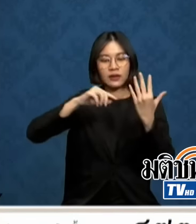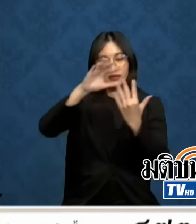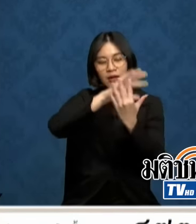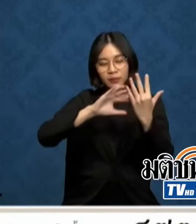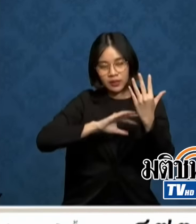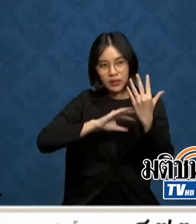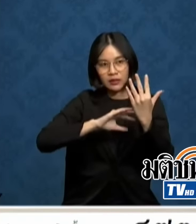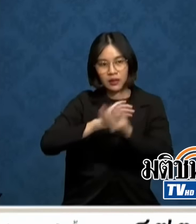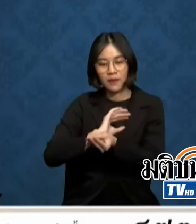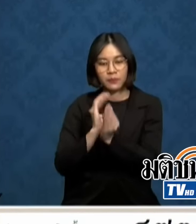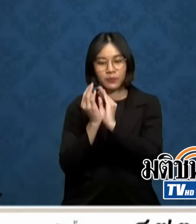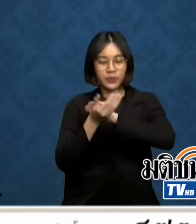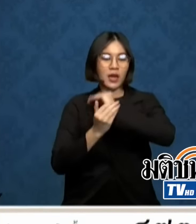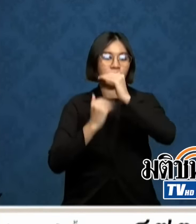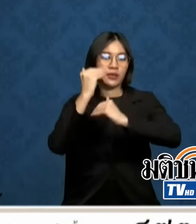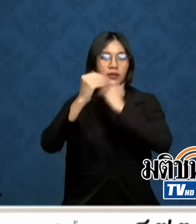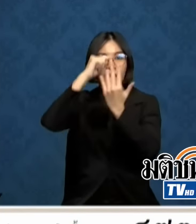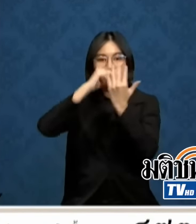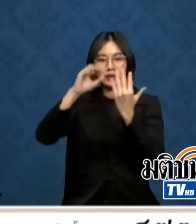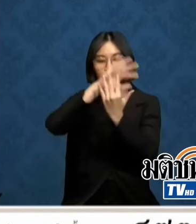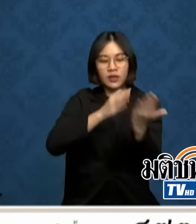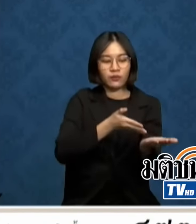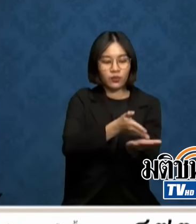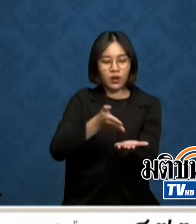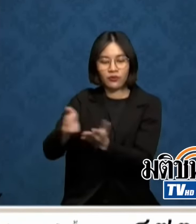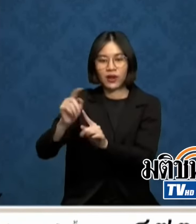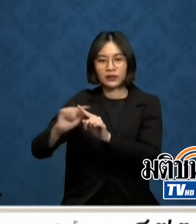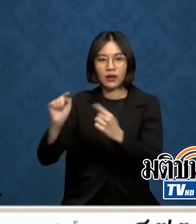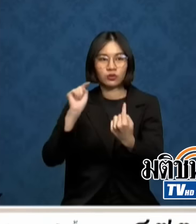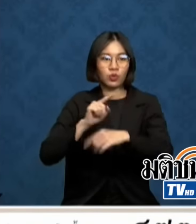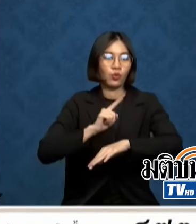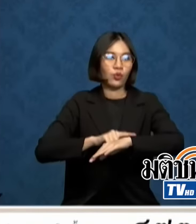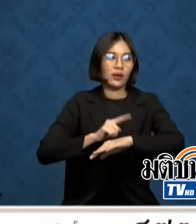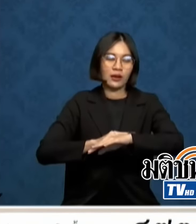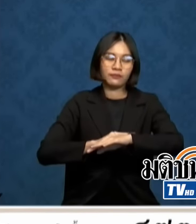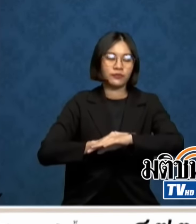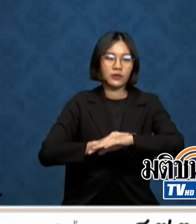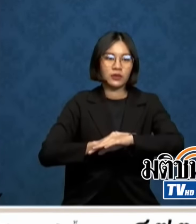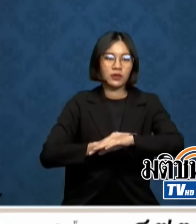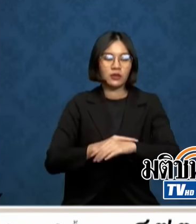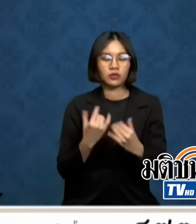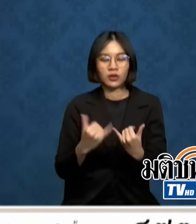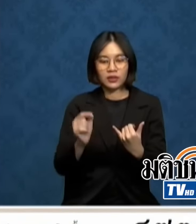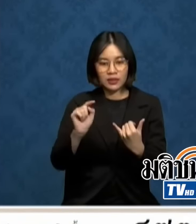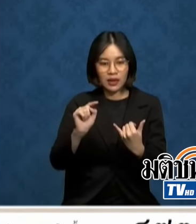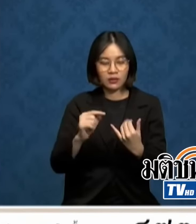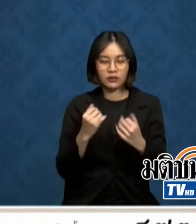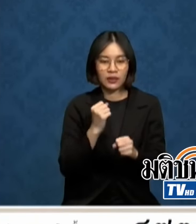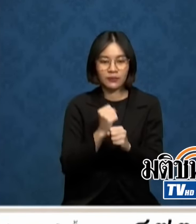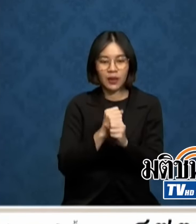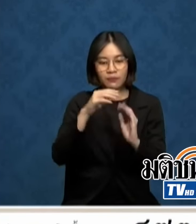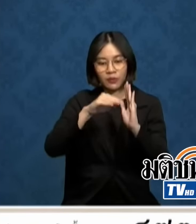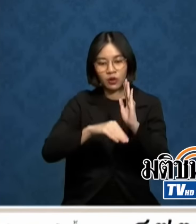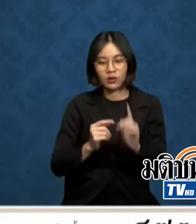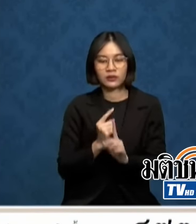การปฏิรูปและการปฏิรูปประเทศในด้านต่างๆสำหรับช่วงเวลาหนึ่งเท่านั้นซึ่งในปัจจุบันการดำเนินการตาม